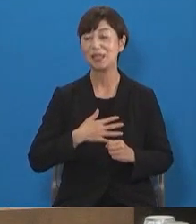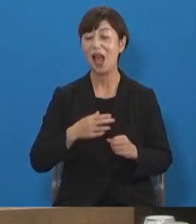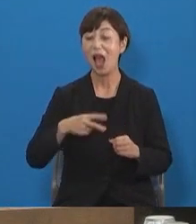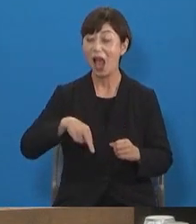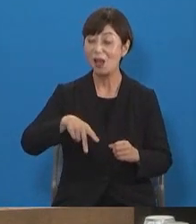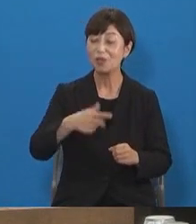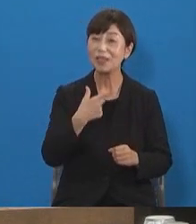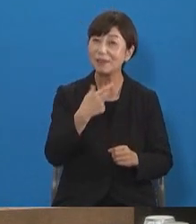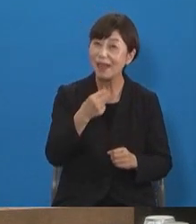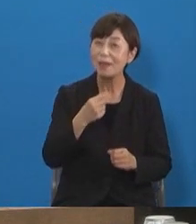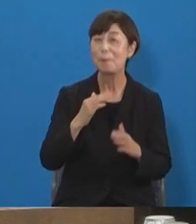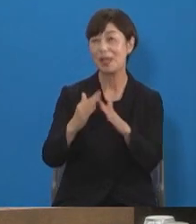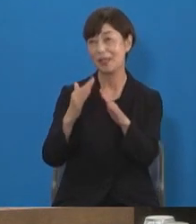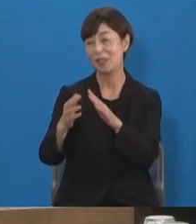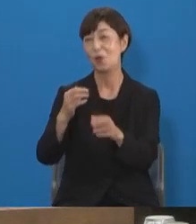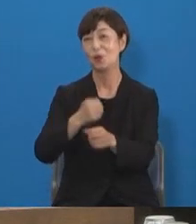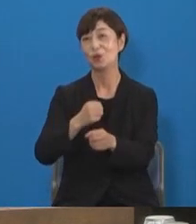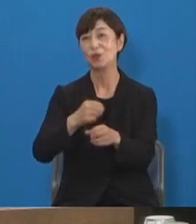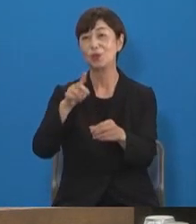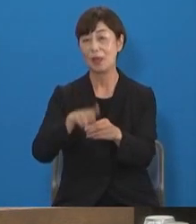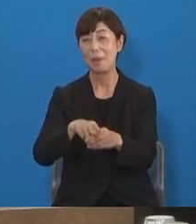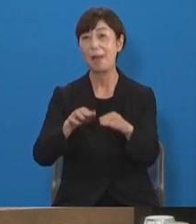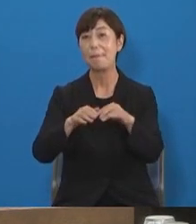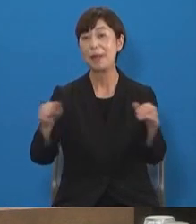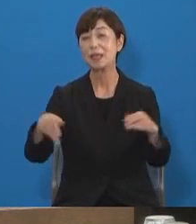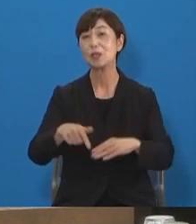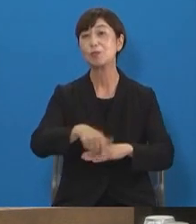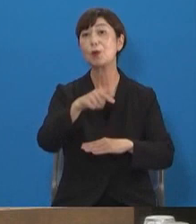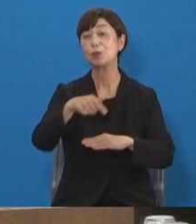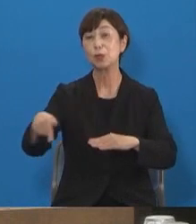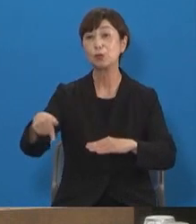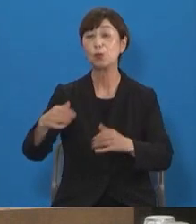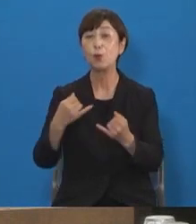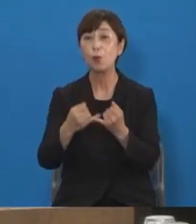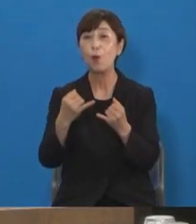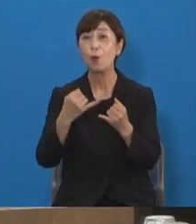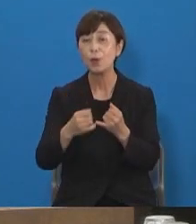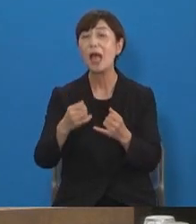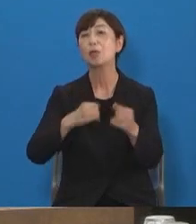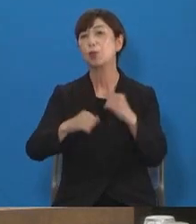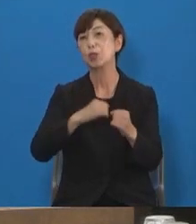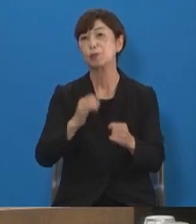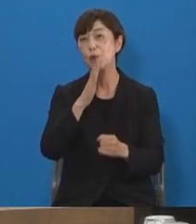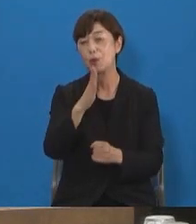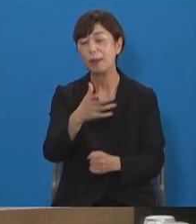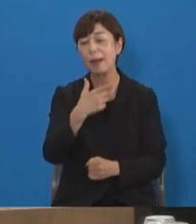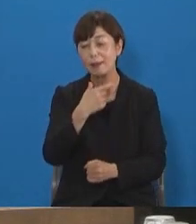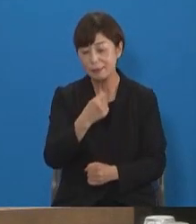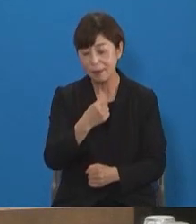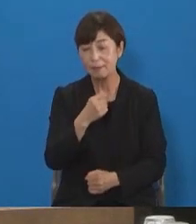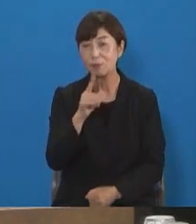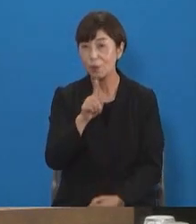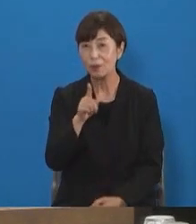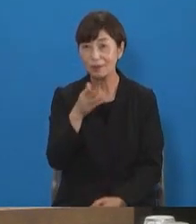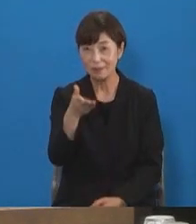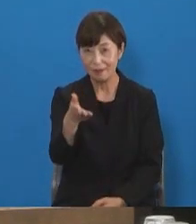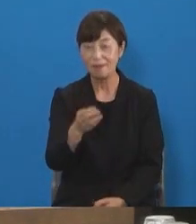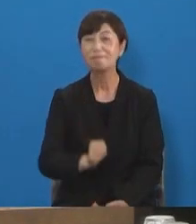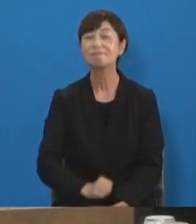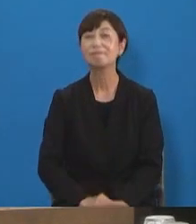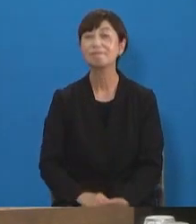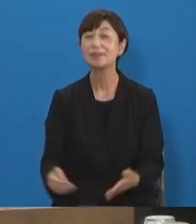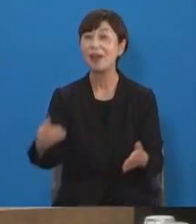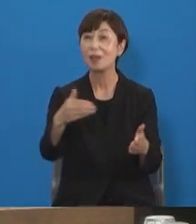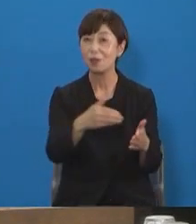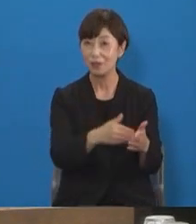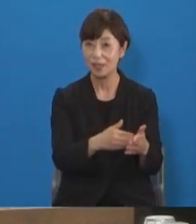推進するため、ぜひベンチプロジェクトのような取り組みをしていただきたいと思いますが、いかがでしょうか。最後